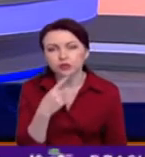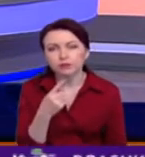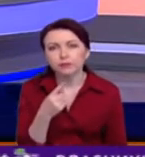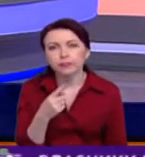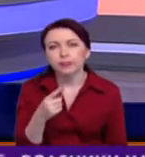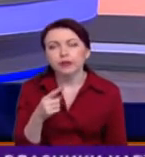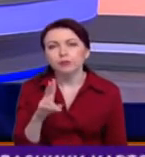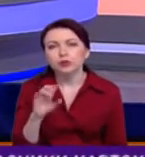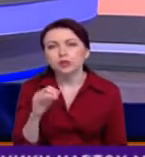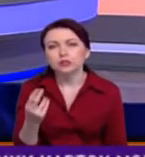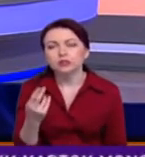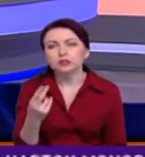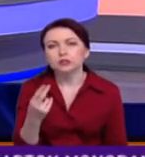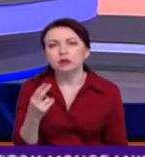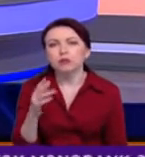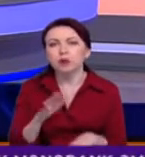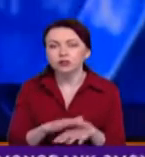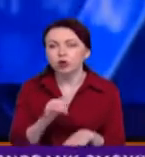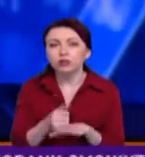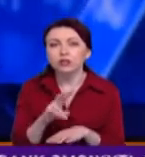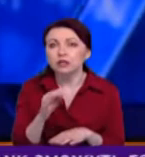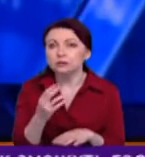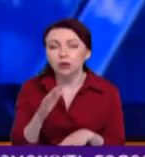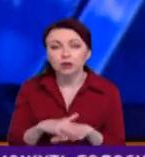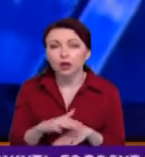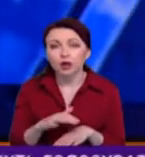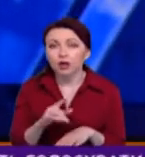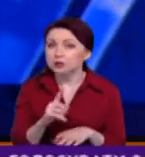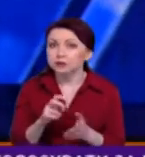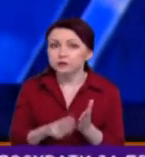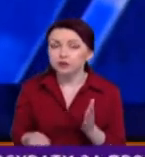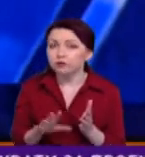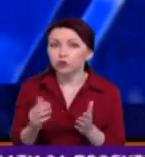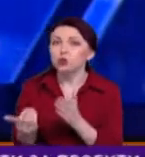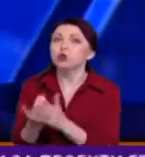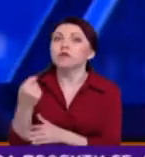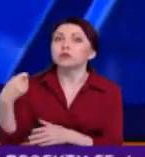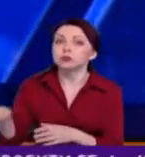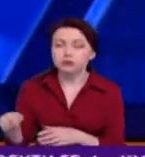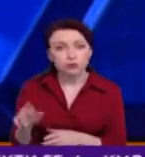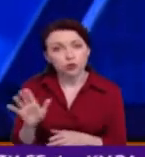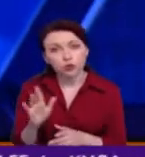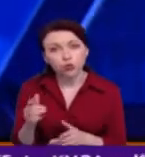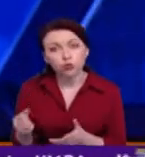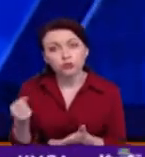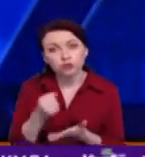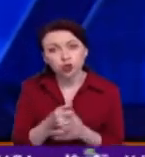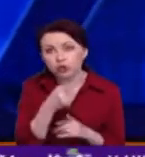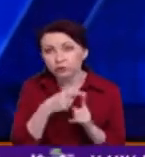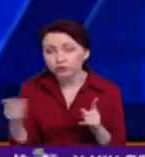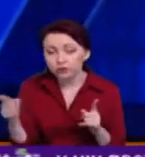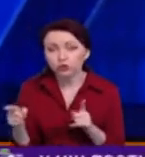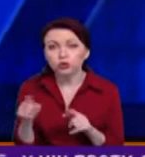Нацбанку, а автоматично голова Нацбанку не йде в відставку, коли приходить новий президент. Тобто його призначають на певний строк, і він